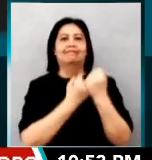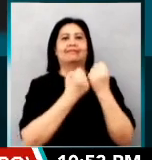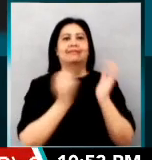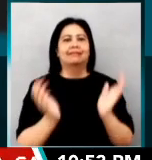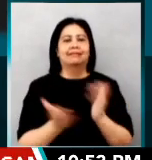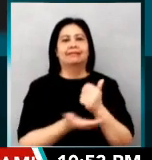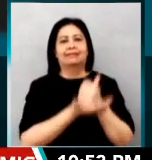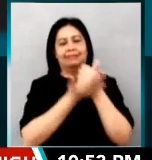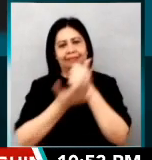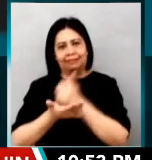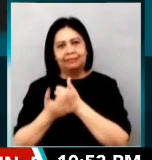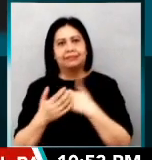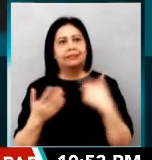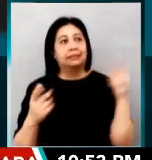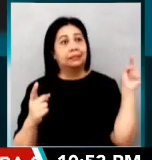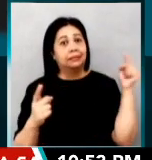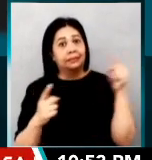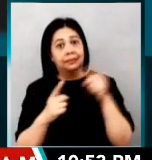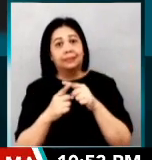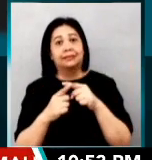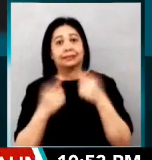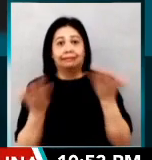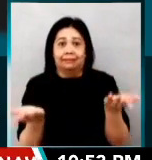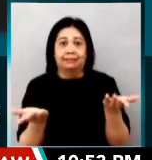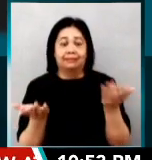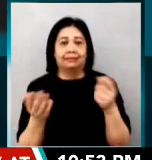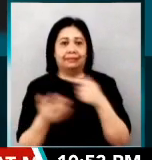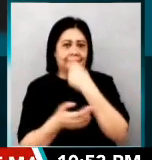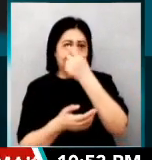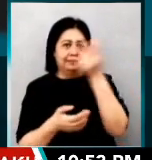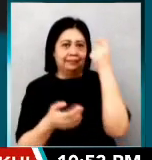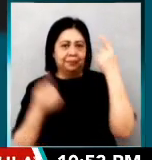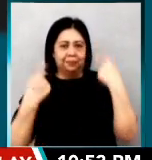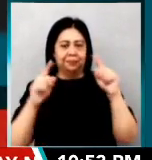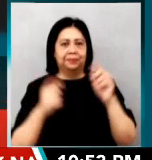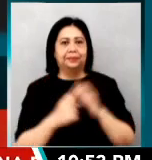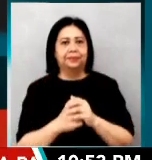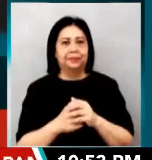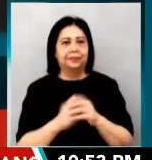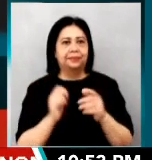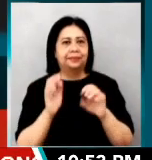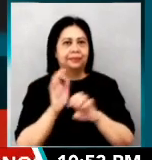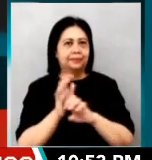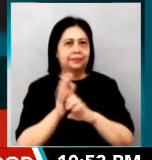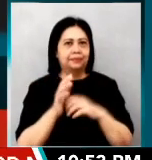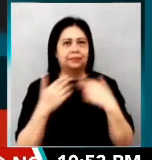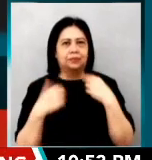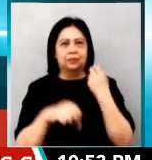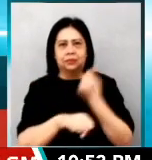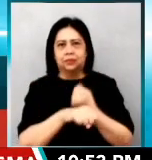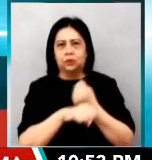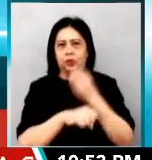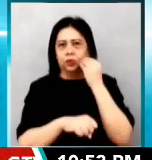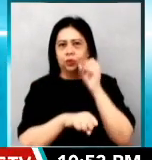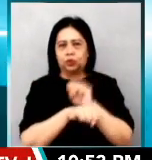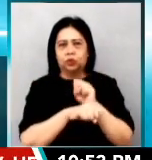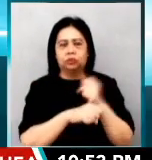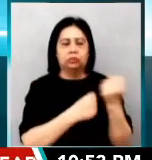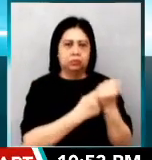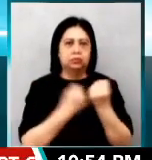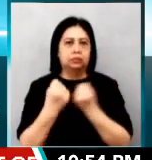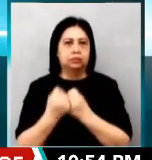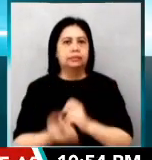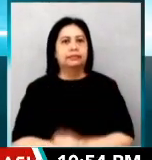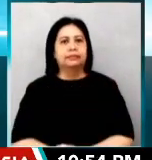And until umabot kami dito, nag-graduate na kami sa wakas. Tuwing may mga, let's say, may hirap na homework, ayun, nagtutulungan kami. Hindi man daw